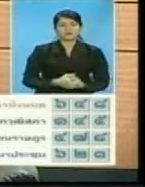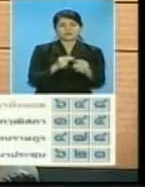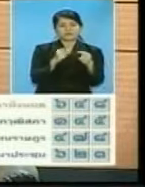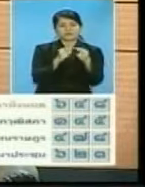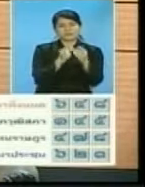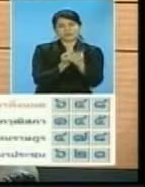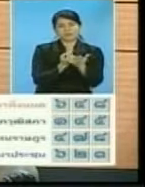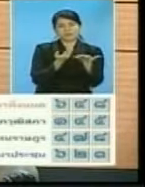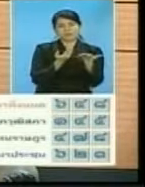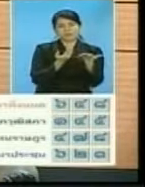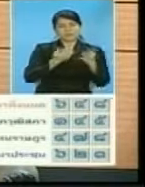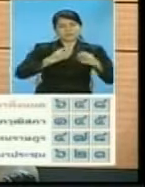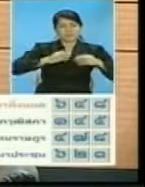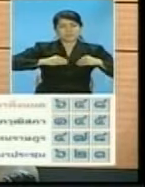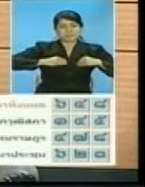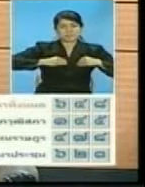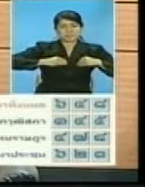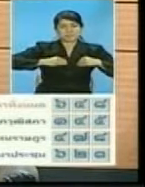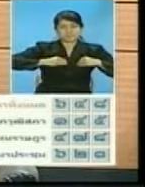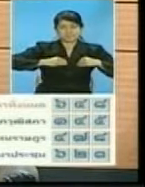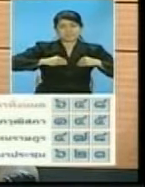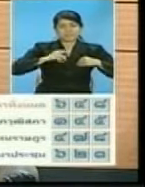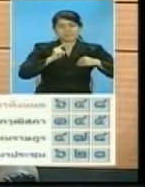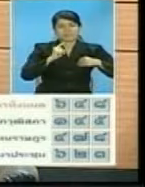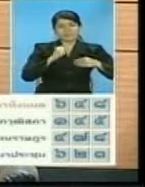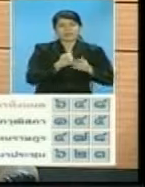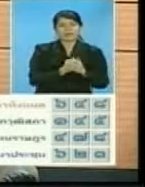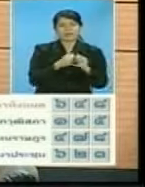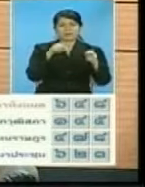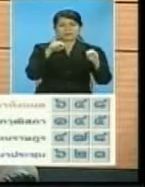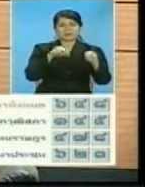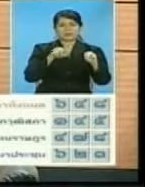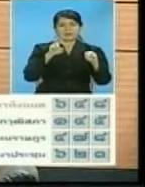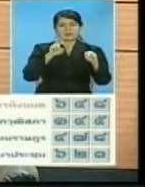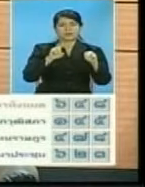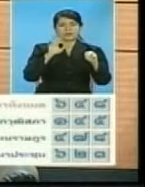สำเร็จก็ต้องยอมรับมาในมาตรา